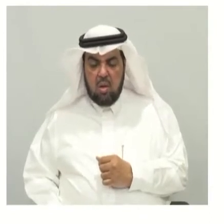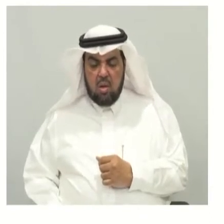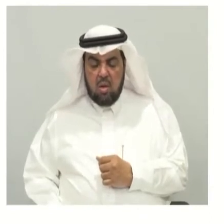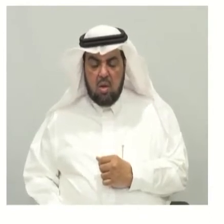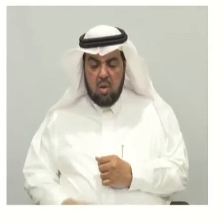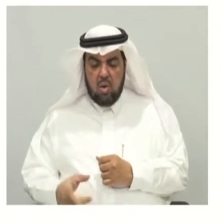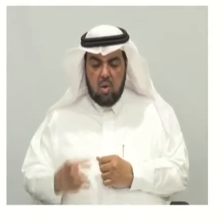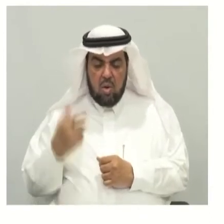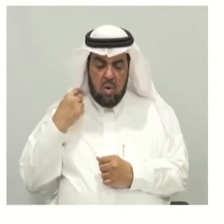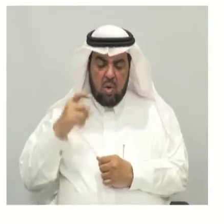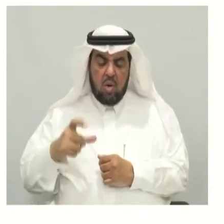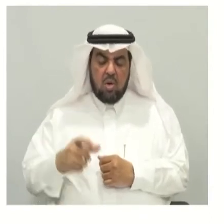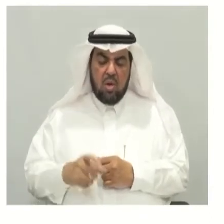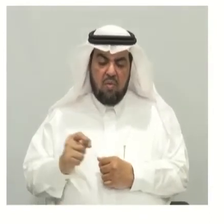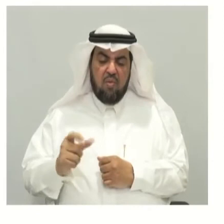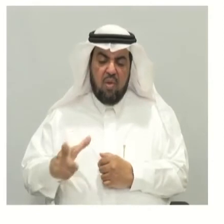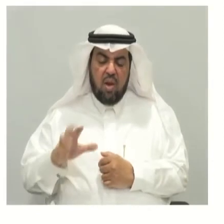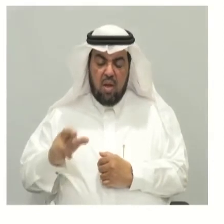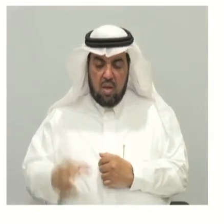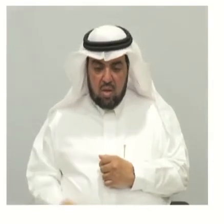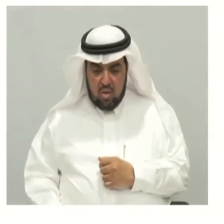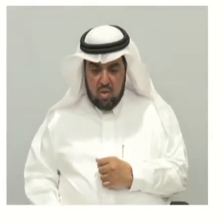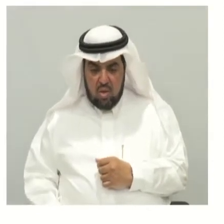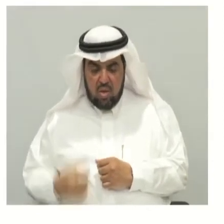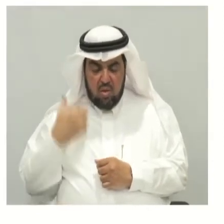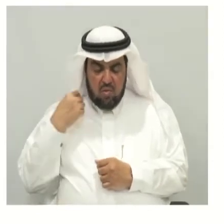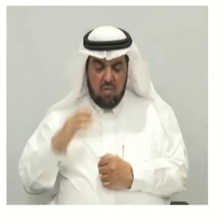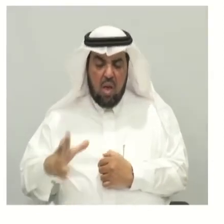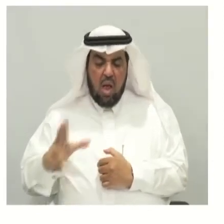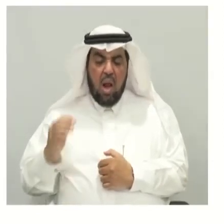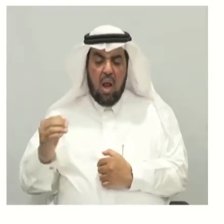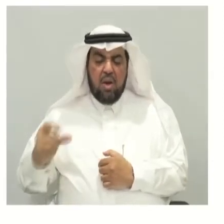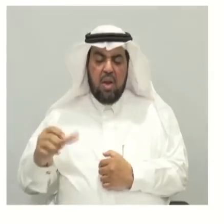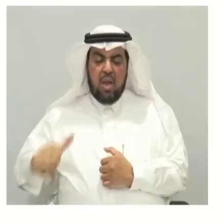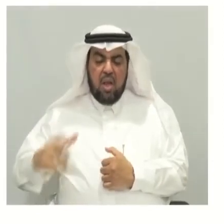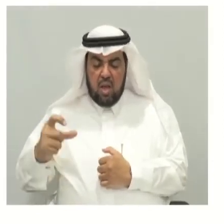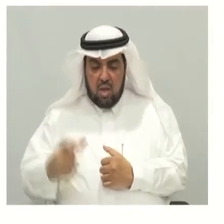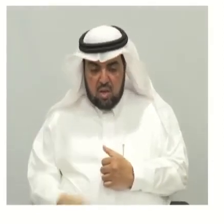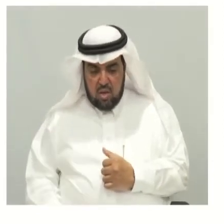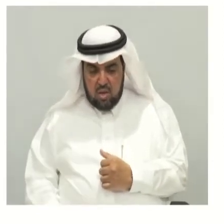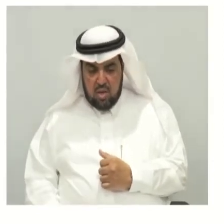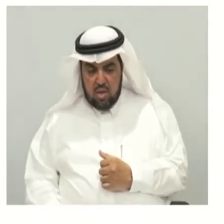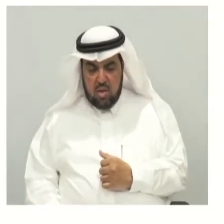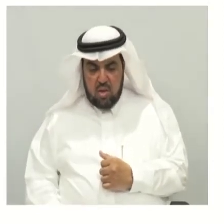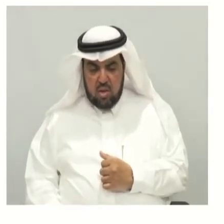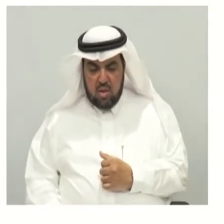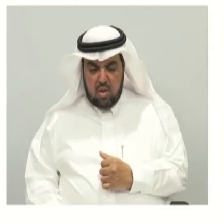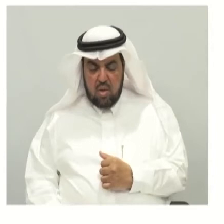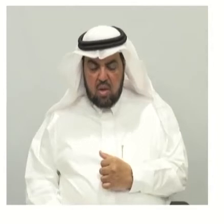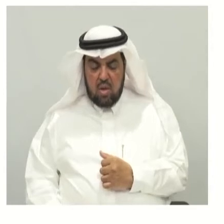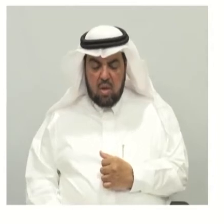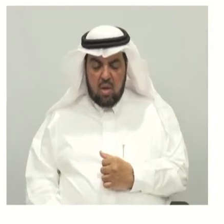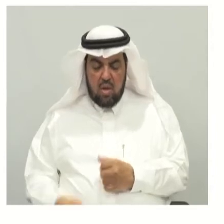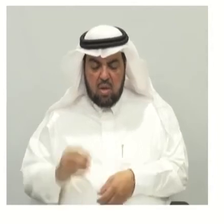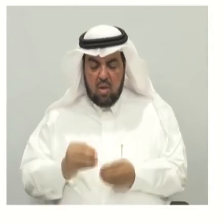نوعه؟ لونه أزرق، إذا هو فلز. اف اي الحديد، خلينا نأتي وين اف اي، هذا هو اف اي. في أي دورة؟